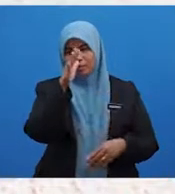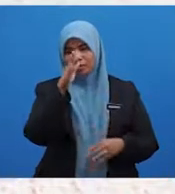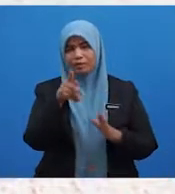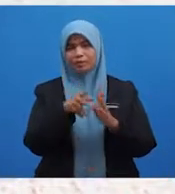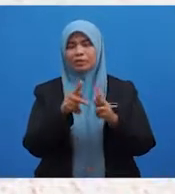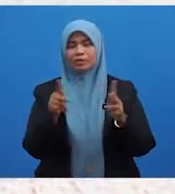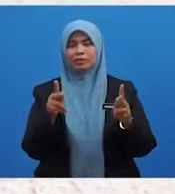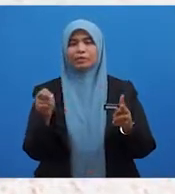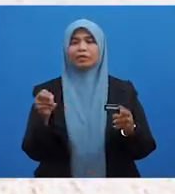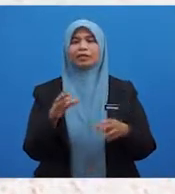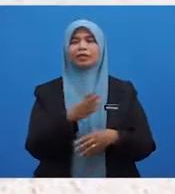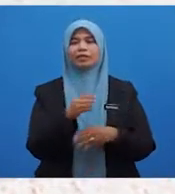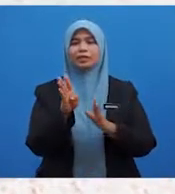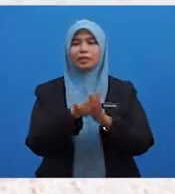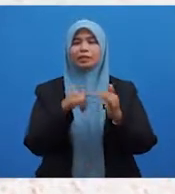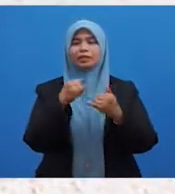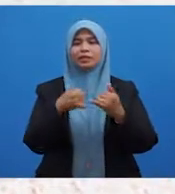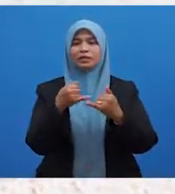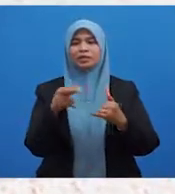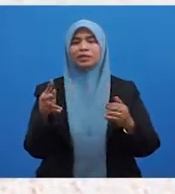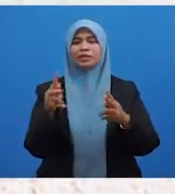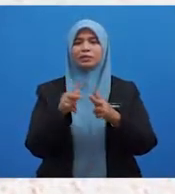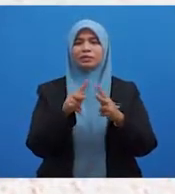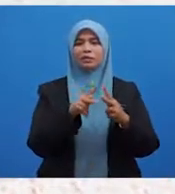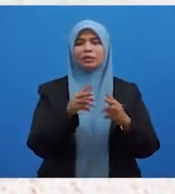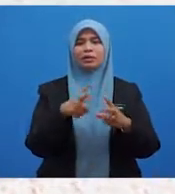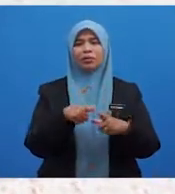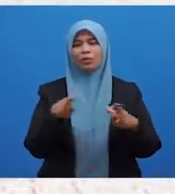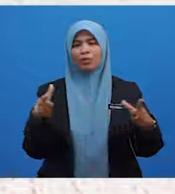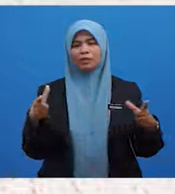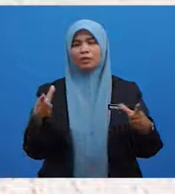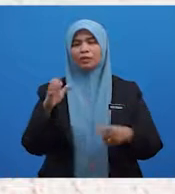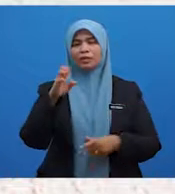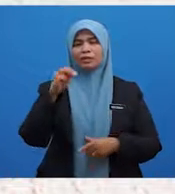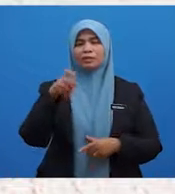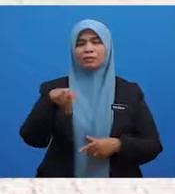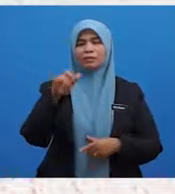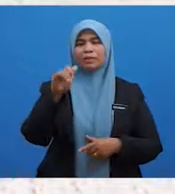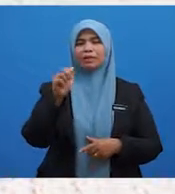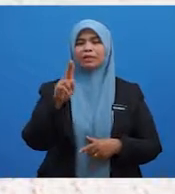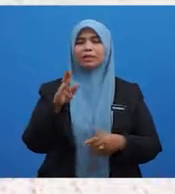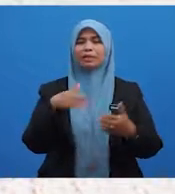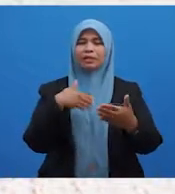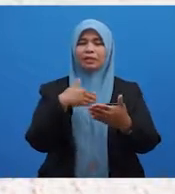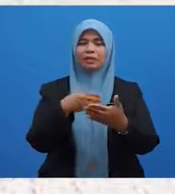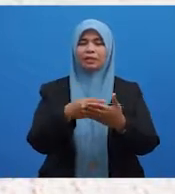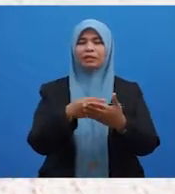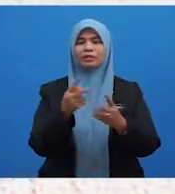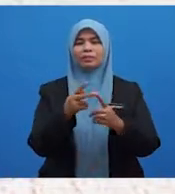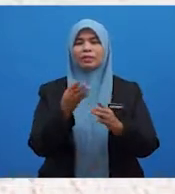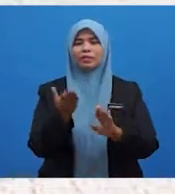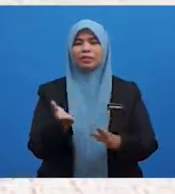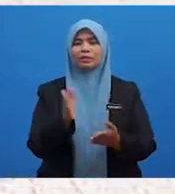perkembangan dan kejayaan kota meluaskan empayarnya, hinggalah saat